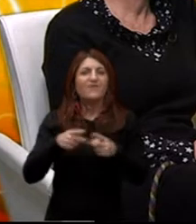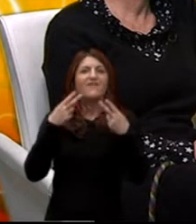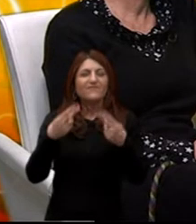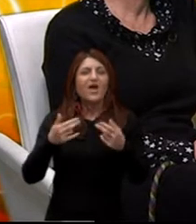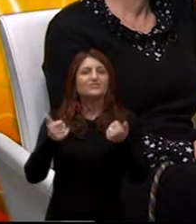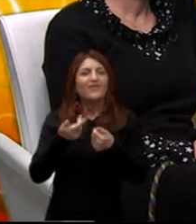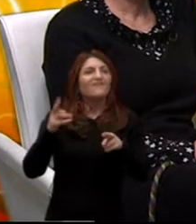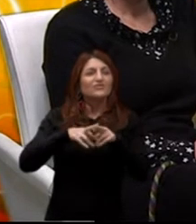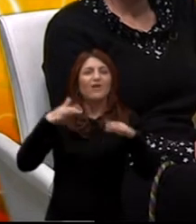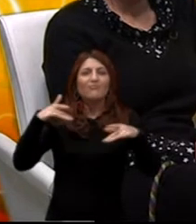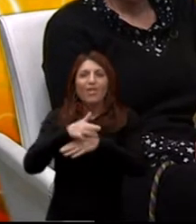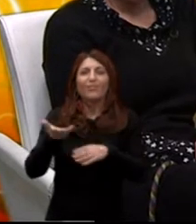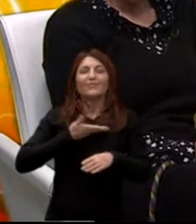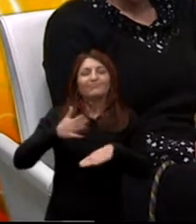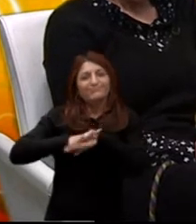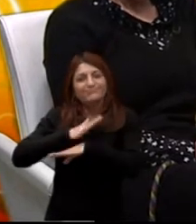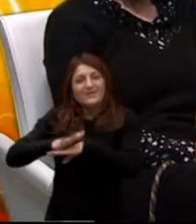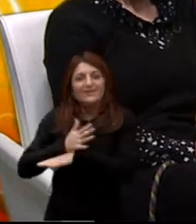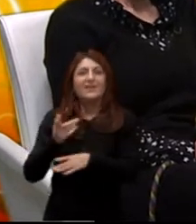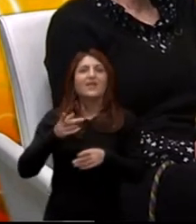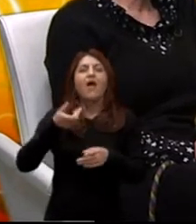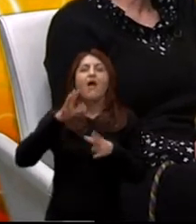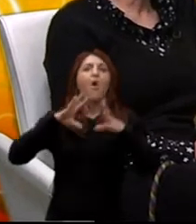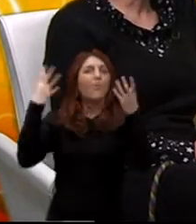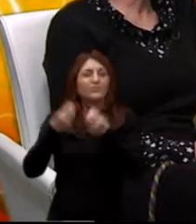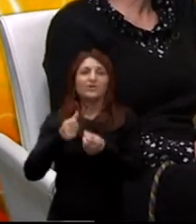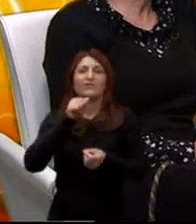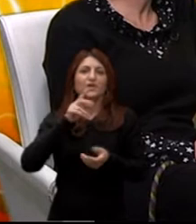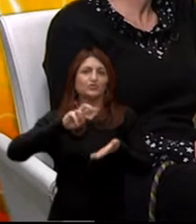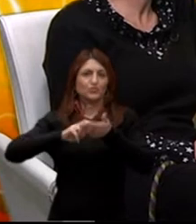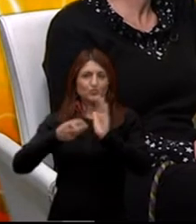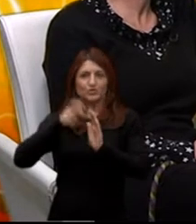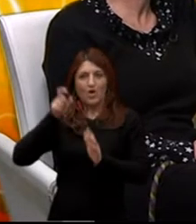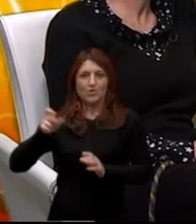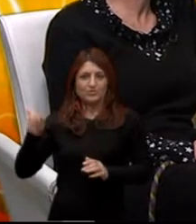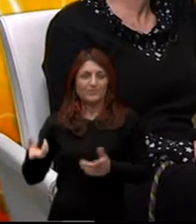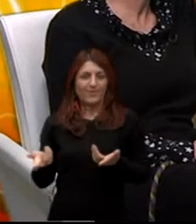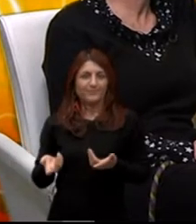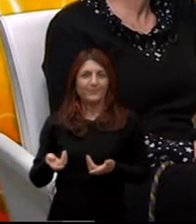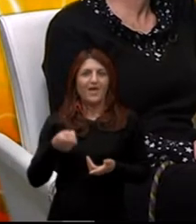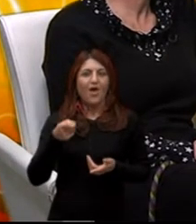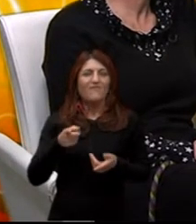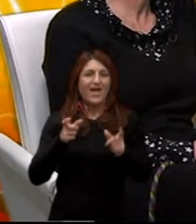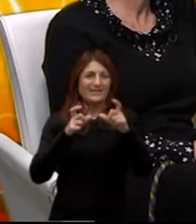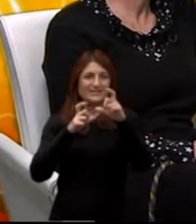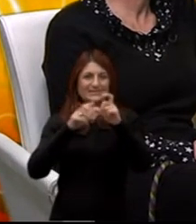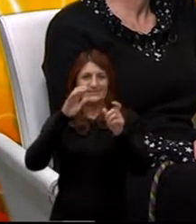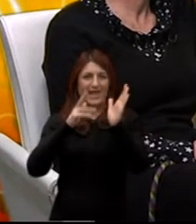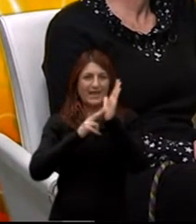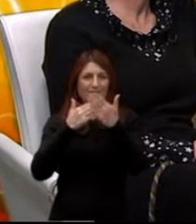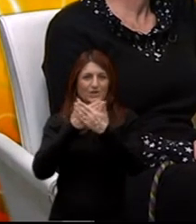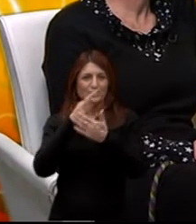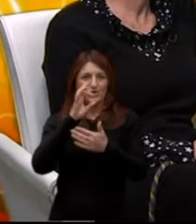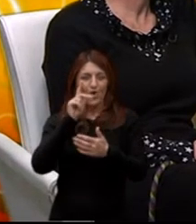raditi senzibilizaciju javnosti, opće i stručne isto tako. Osim toga, znači te senzorike koje sam rekao,